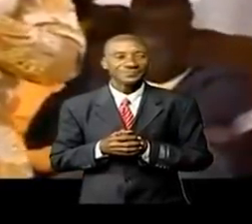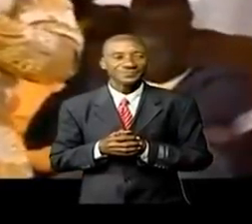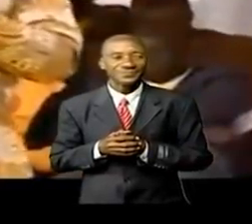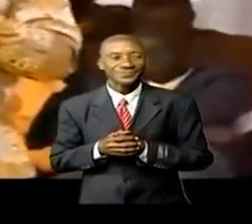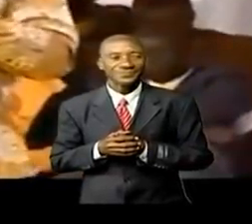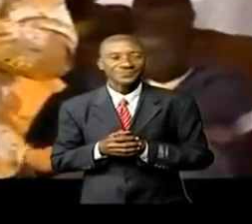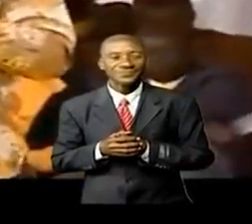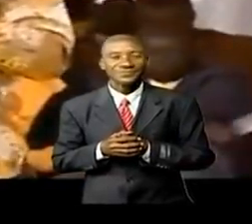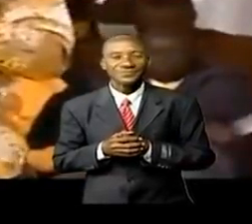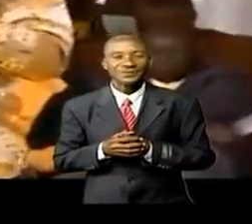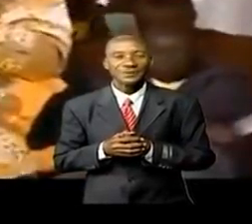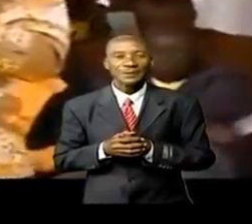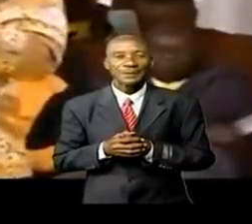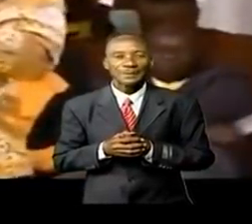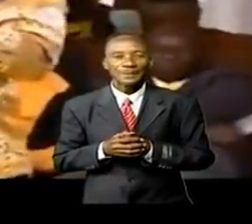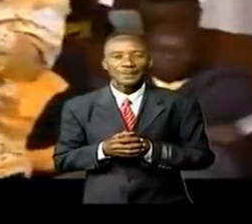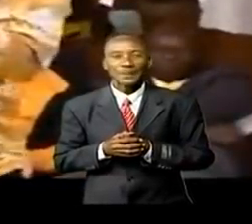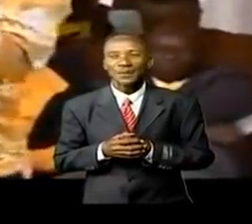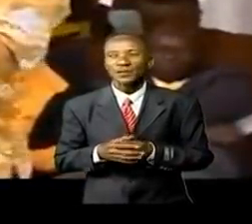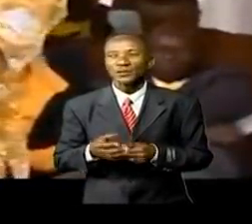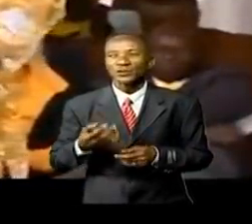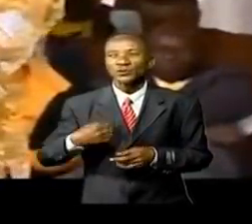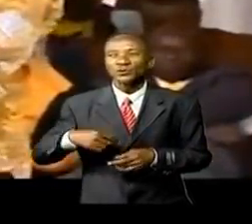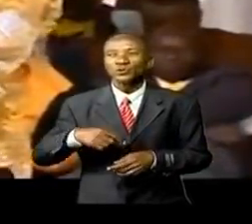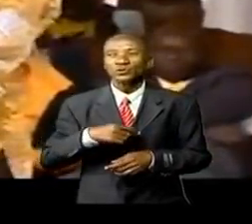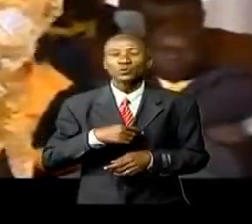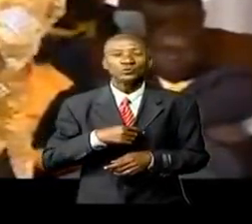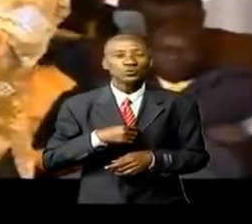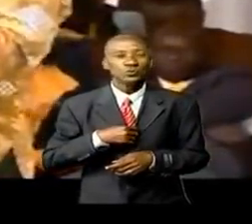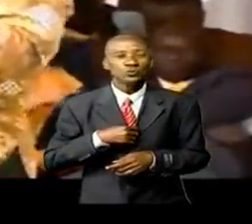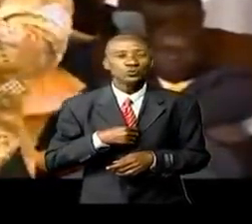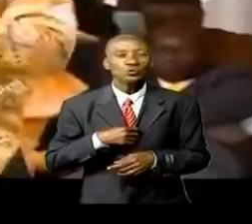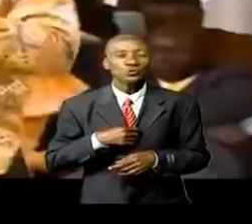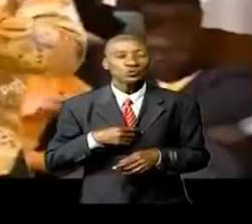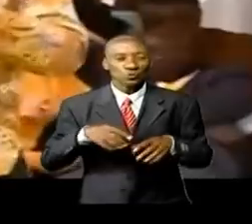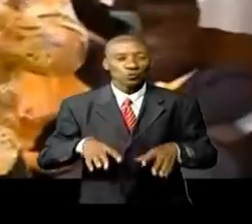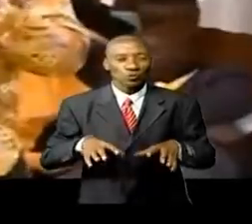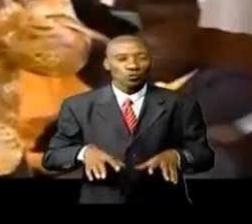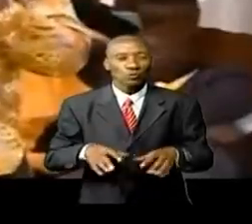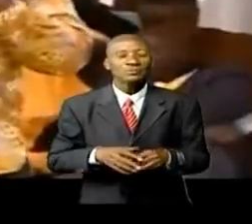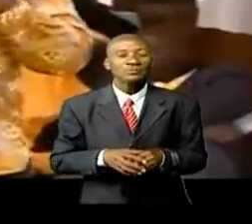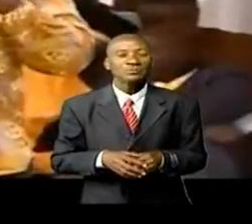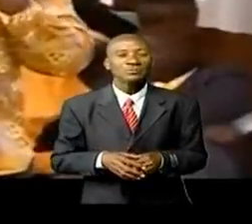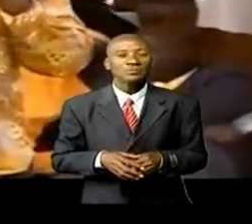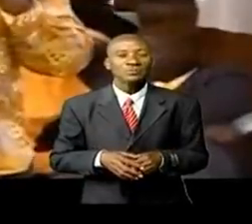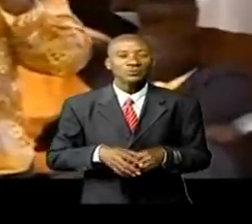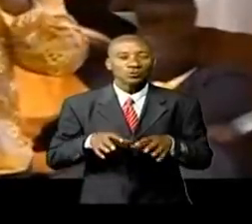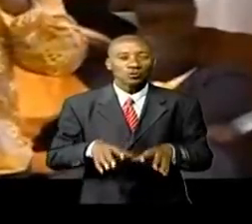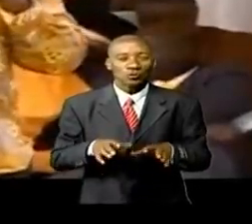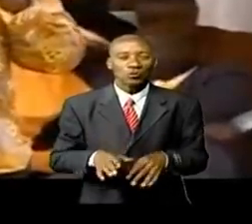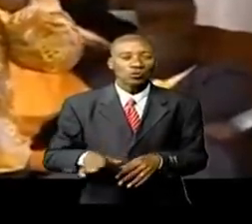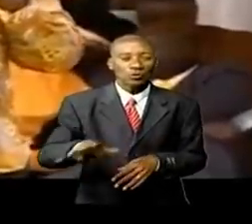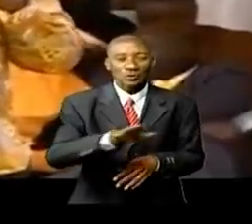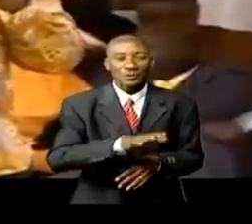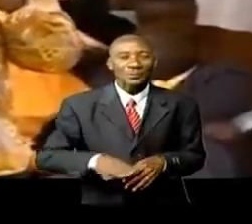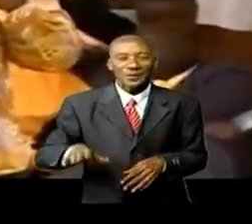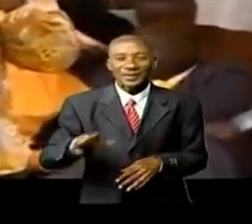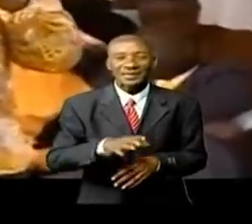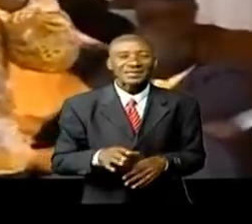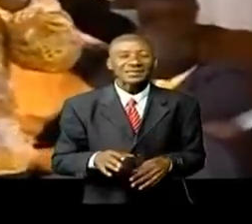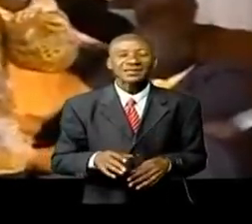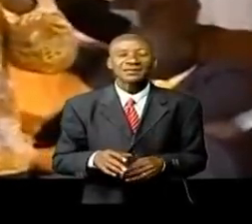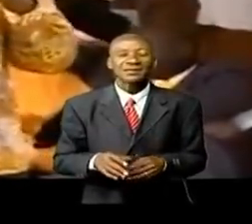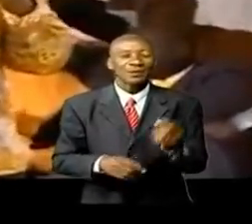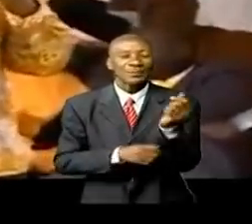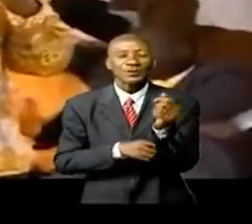Nous avons un marché laitier qui part de la RDC, un pays qui a près de 90 millions d'habitants, mais qui